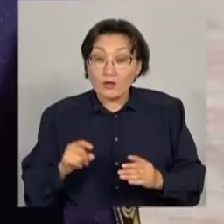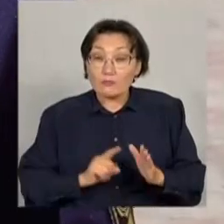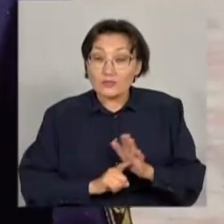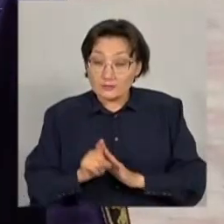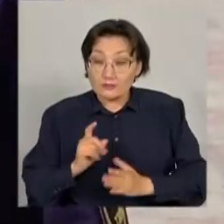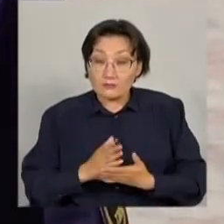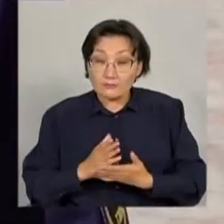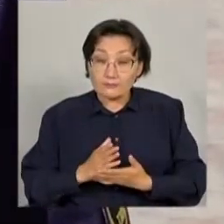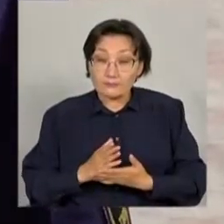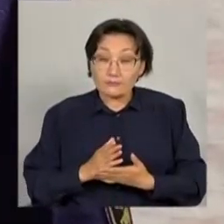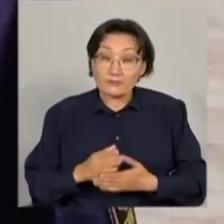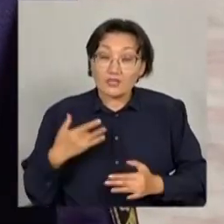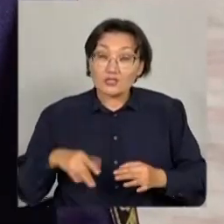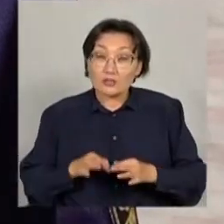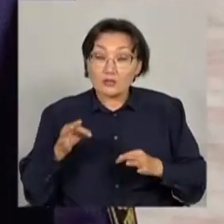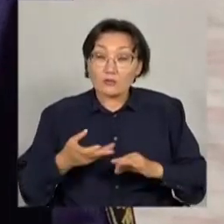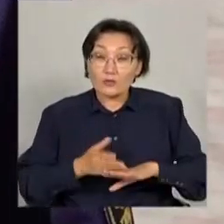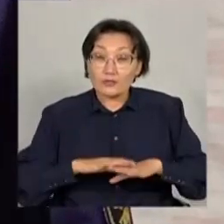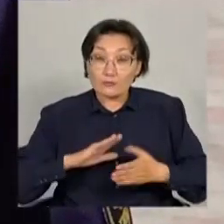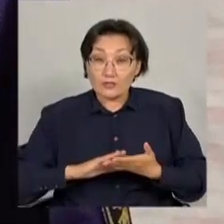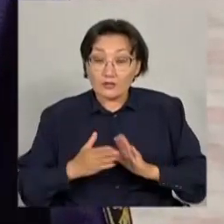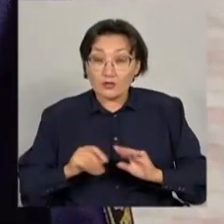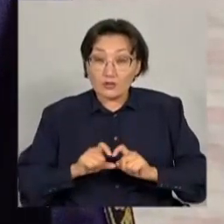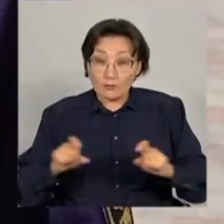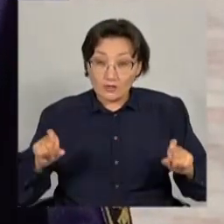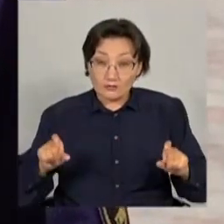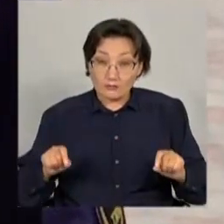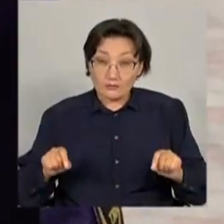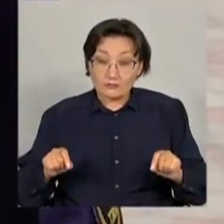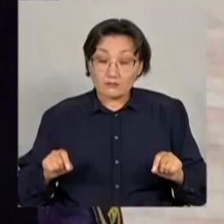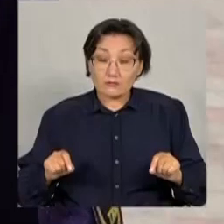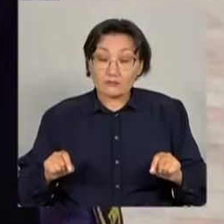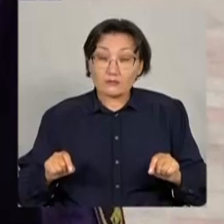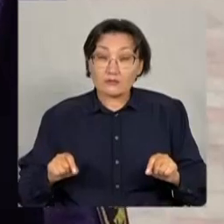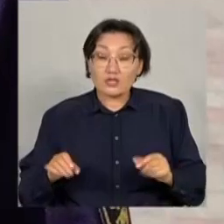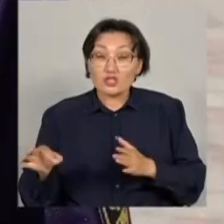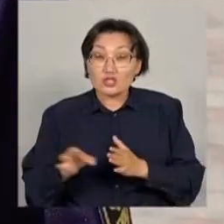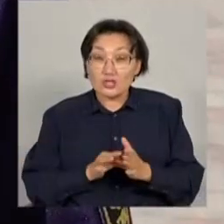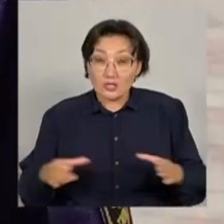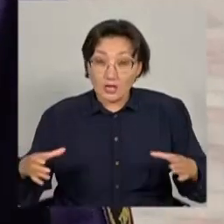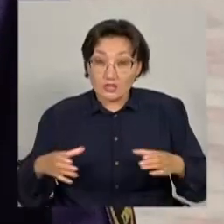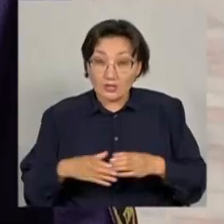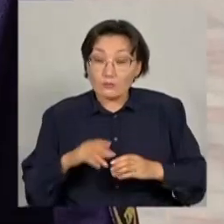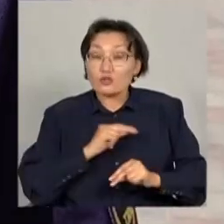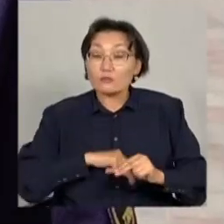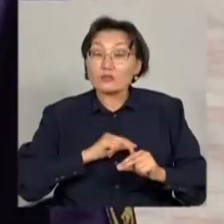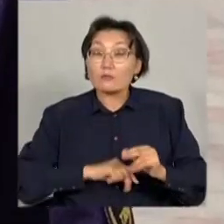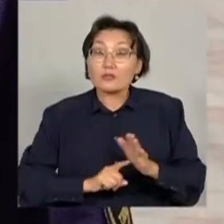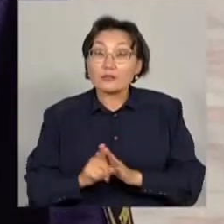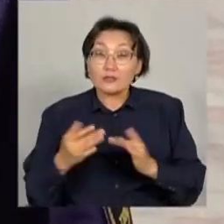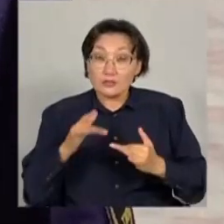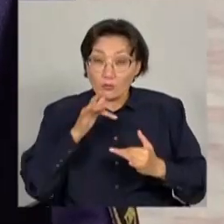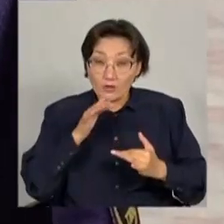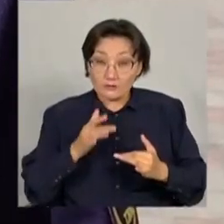Қазіргі уақытта Жамбыл облысы төтенше жағдай департаментінде жедел штабы құрылды. Қазіргі